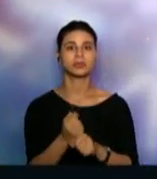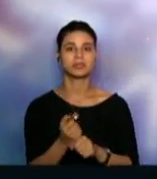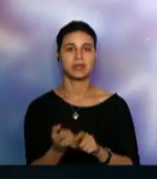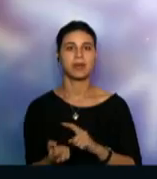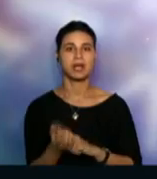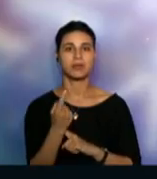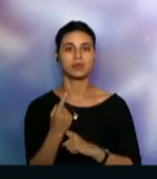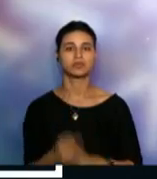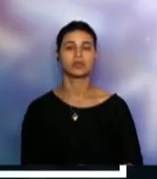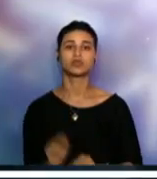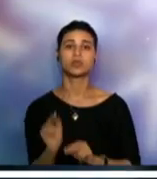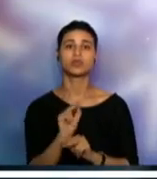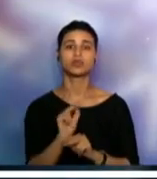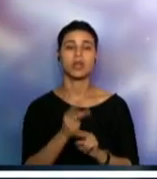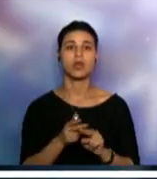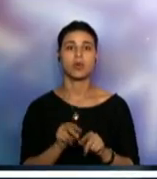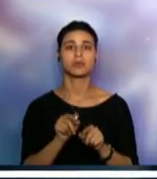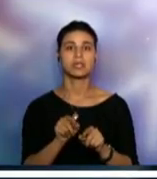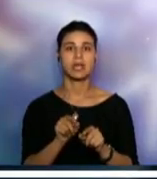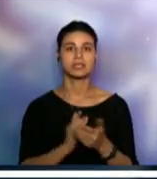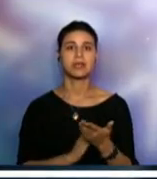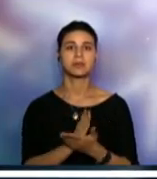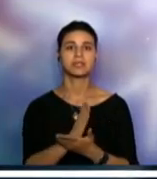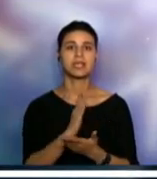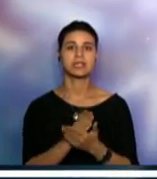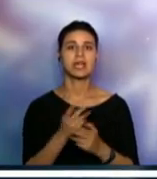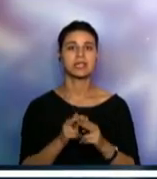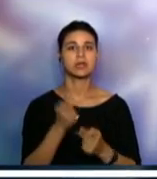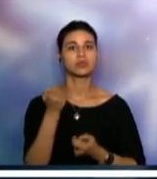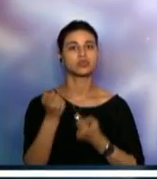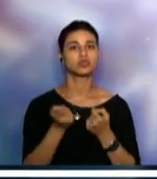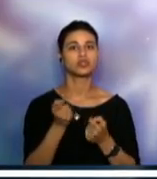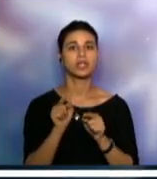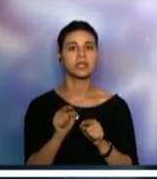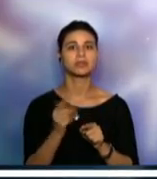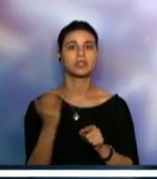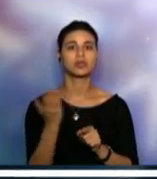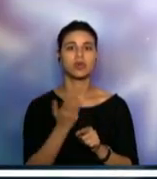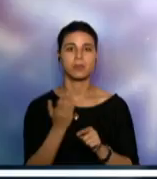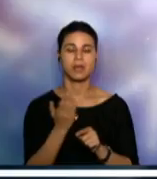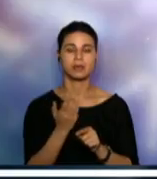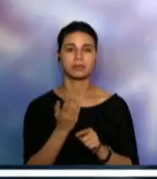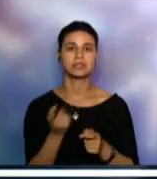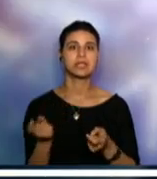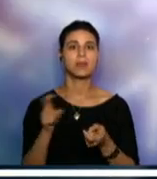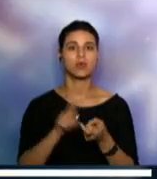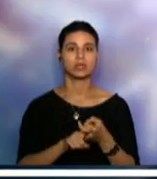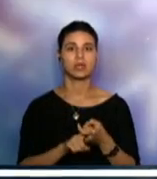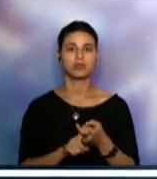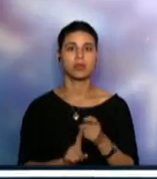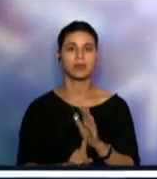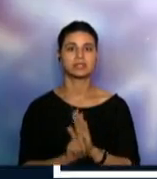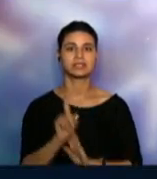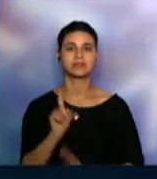გამოიწვიოს. კურნალობის ეს მეთოდი მიზნად ისახავს იმ უჯრედებზე ზემოქმედებას, რომლებიც დამოკიდებულებას